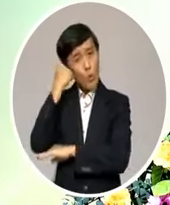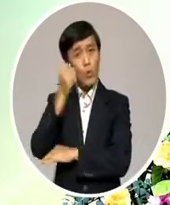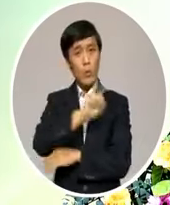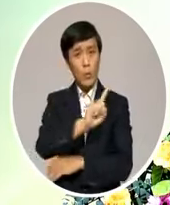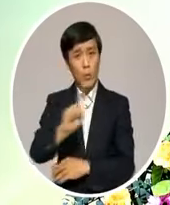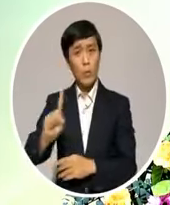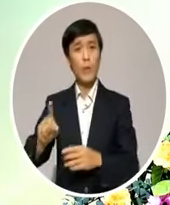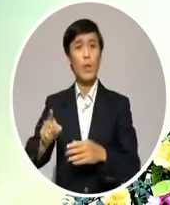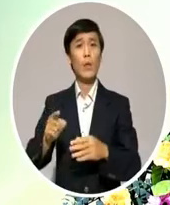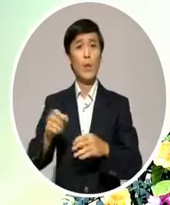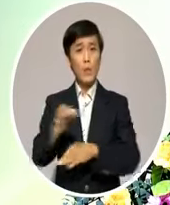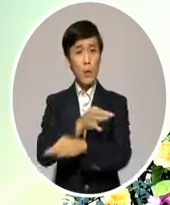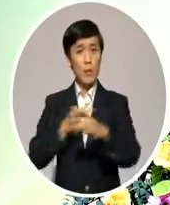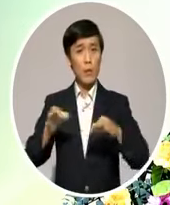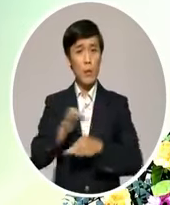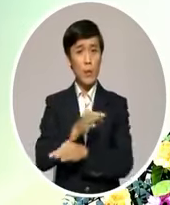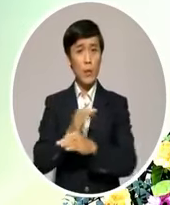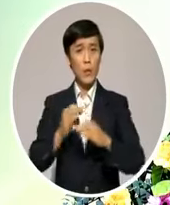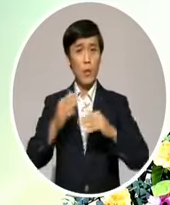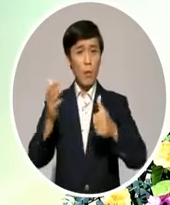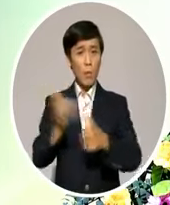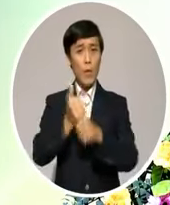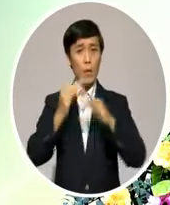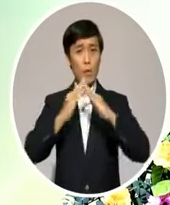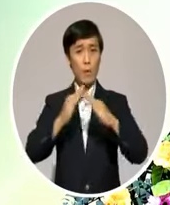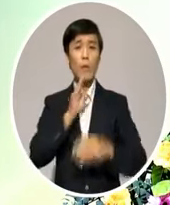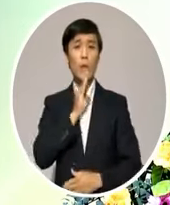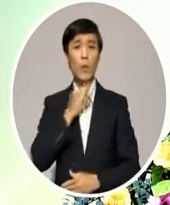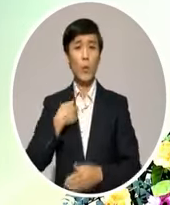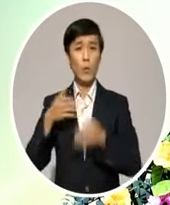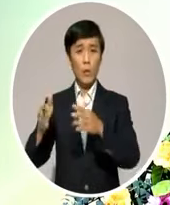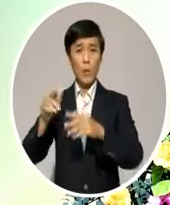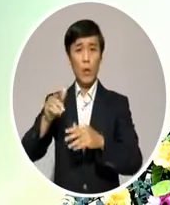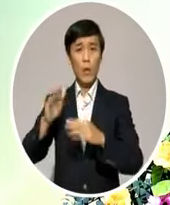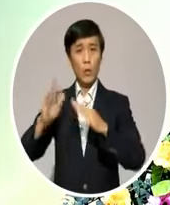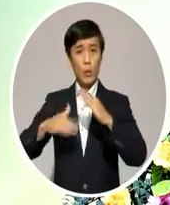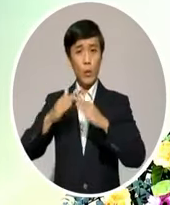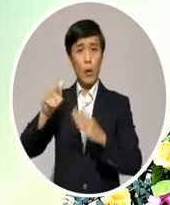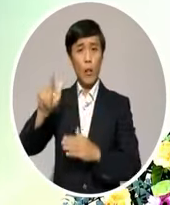荣的经济首都。这个是我对陈教授跟所有市民朋友的一个报告。